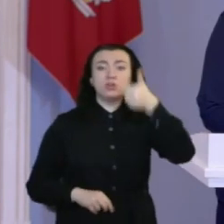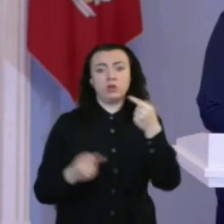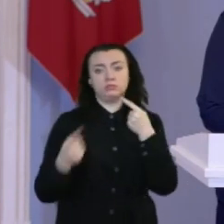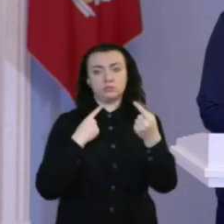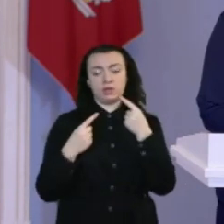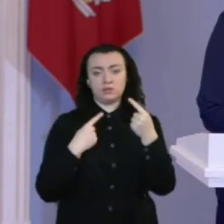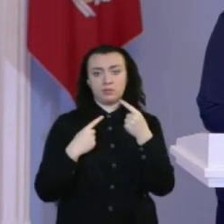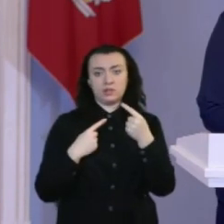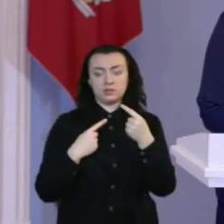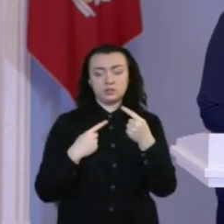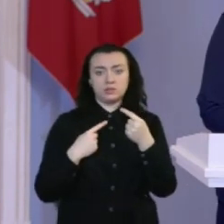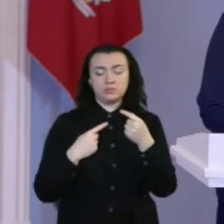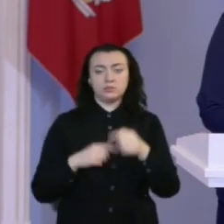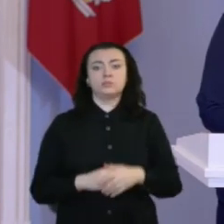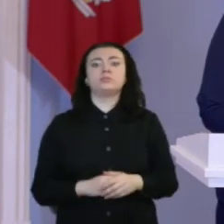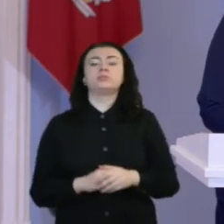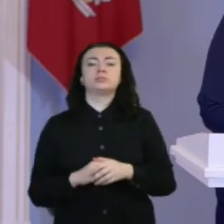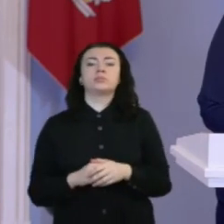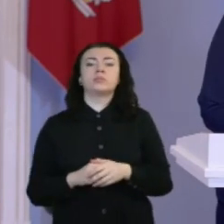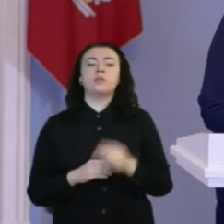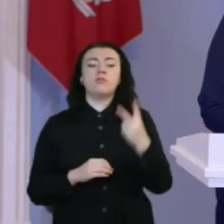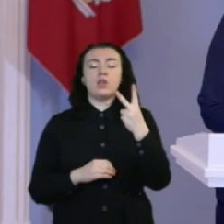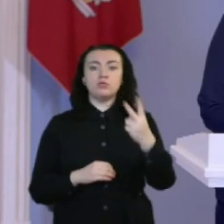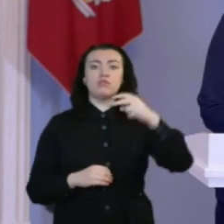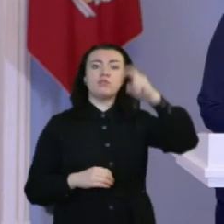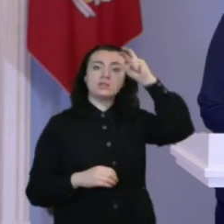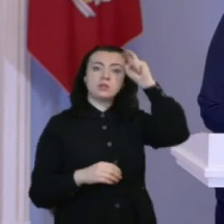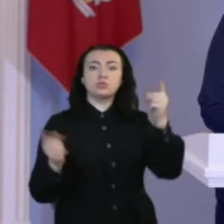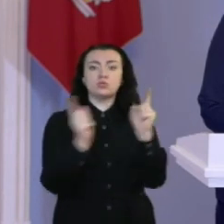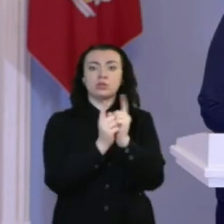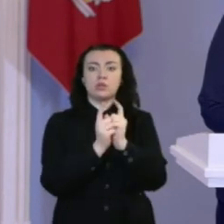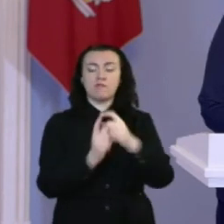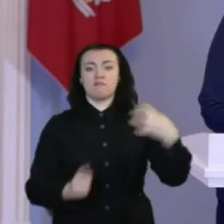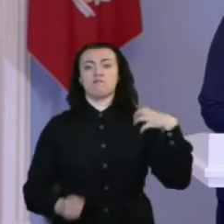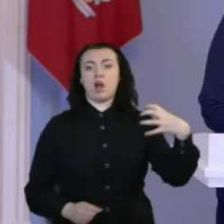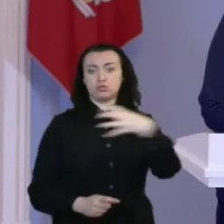ir B9 valstybių susitikime Varšuvoje.